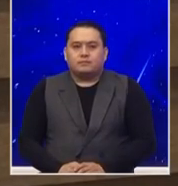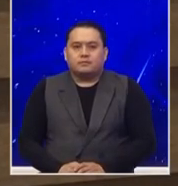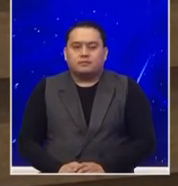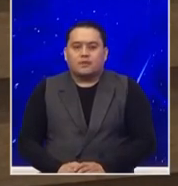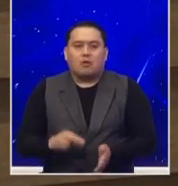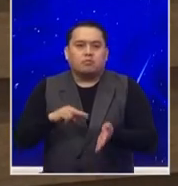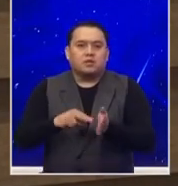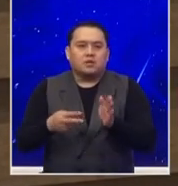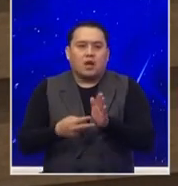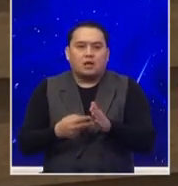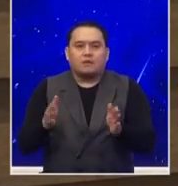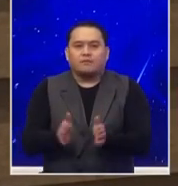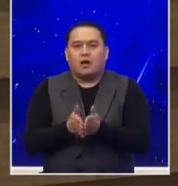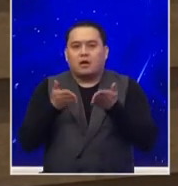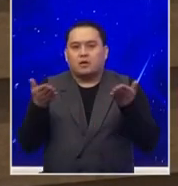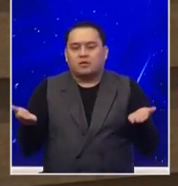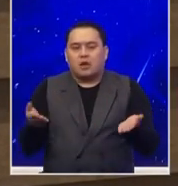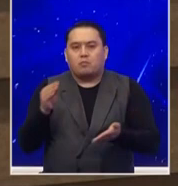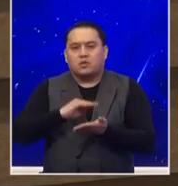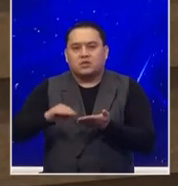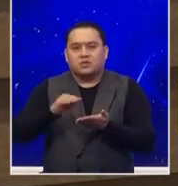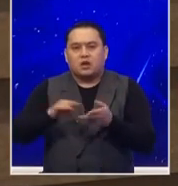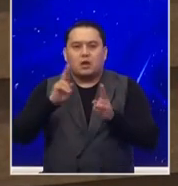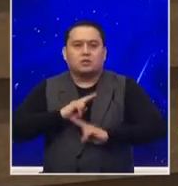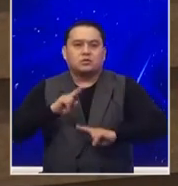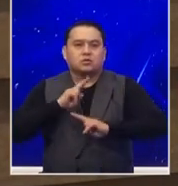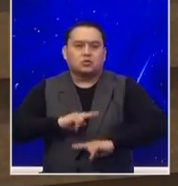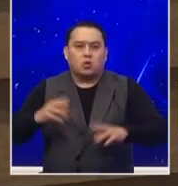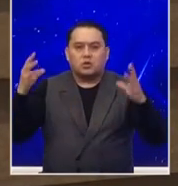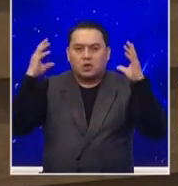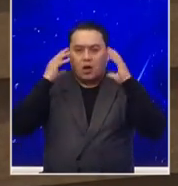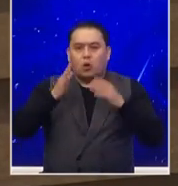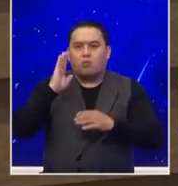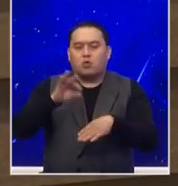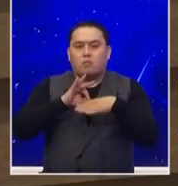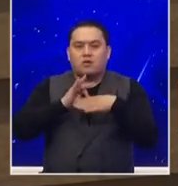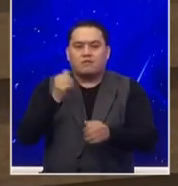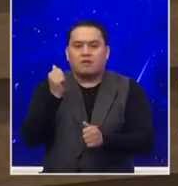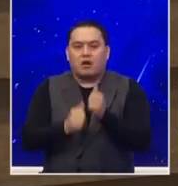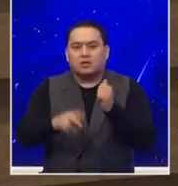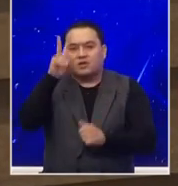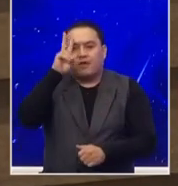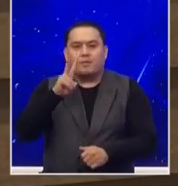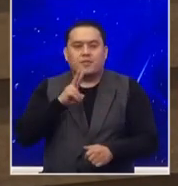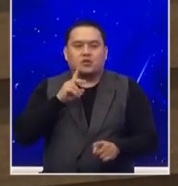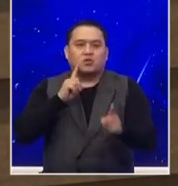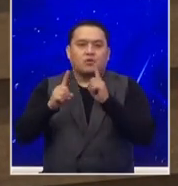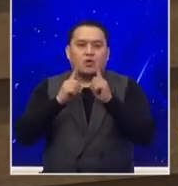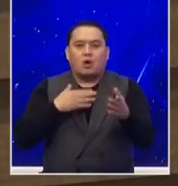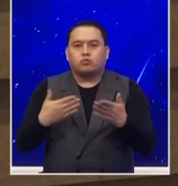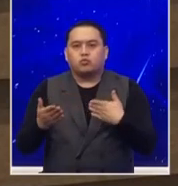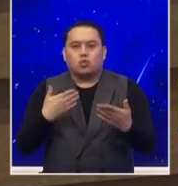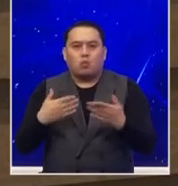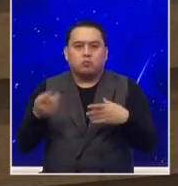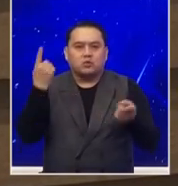В планах озвучить книги ЖТСУ-ских писателей. Будем сотрудничать с ЖТСУ-радио. Будем также проводить каждые 2 месяца круглые столы и обсуждать